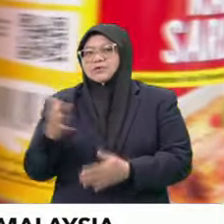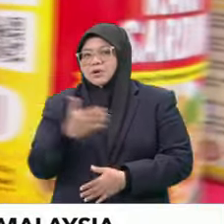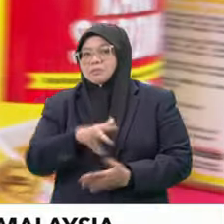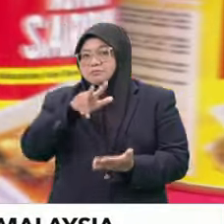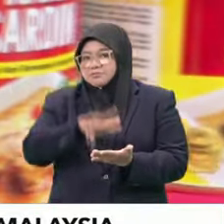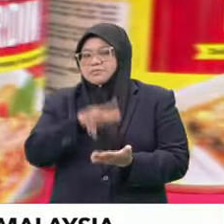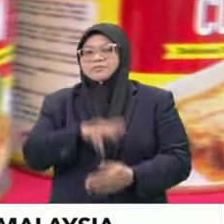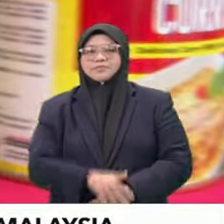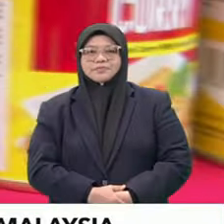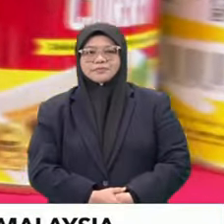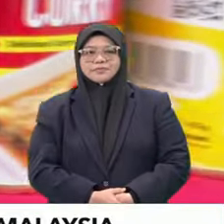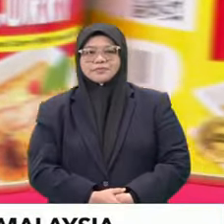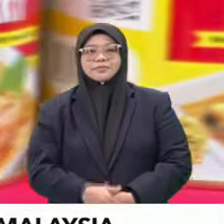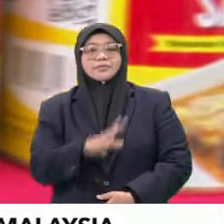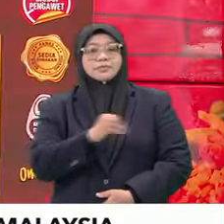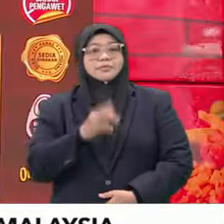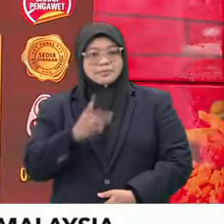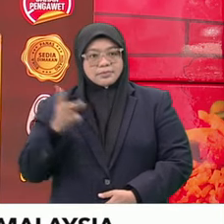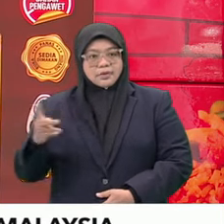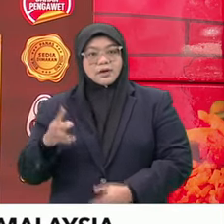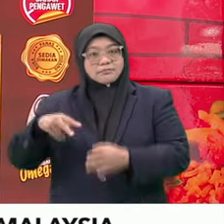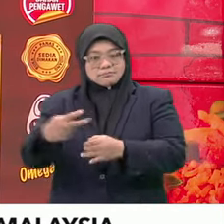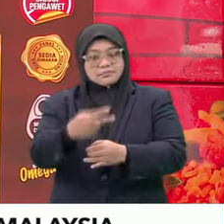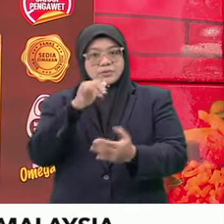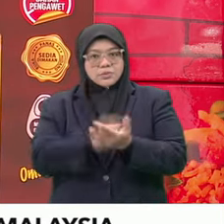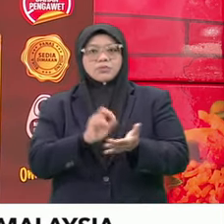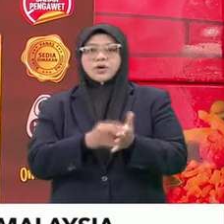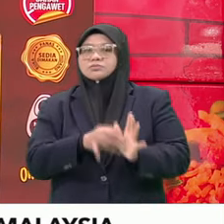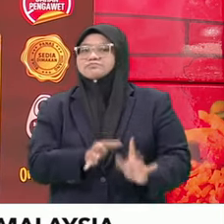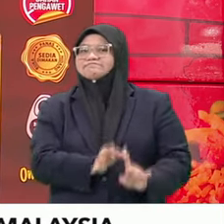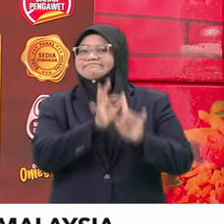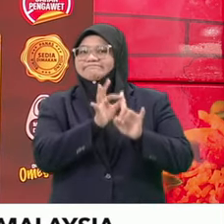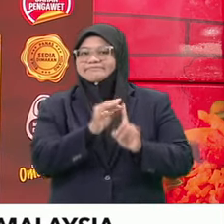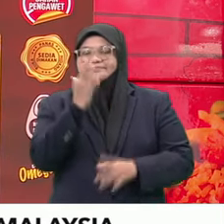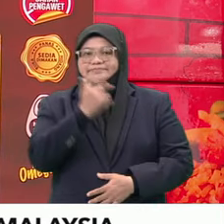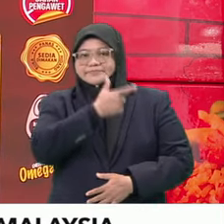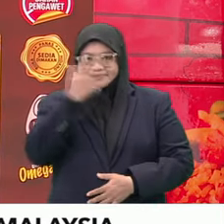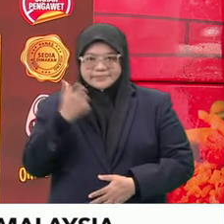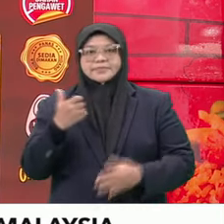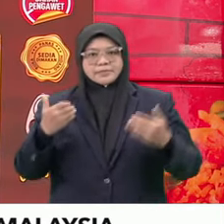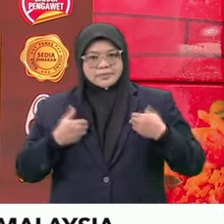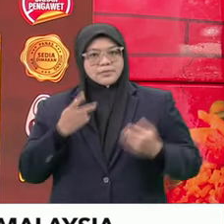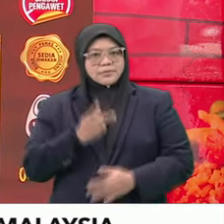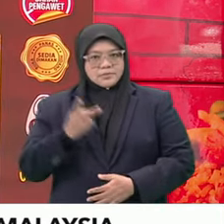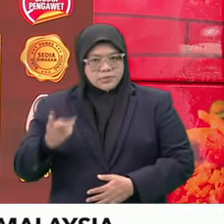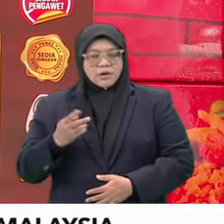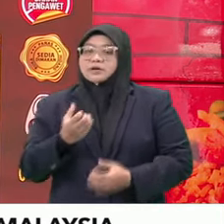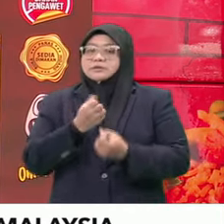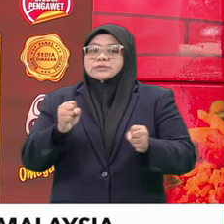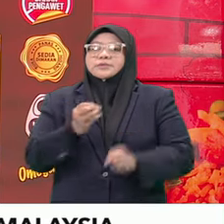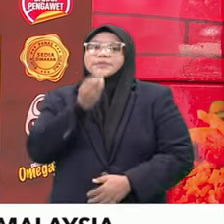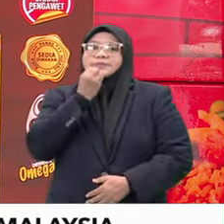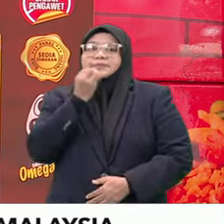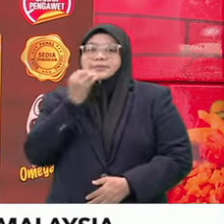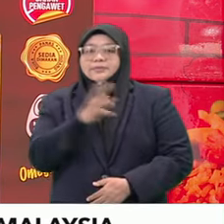terjamin. Produk kari sardin dalam tin ini merupakan satu produk unik kerana ianya produk yang sedia dimakan. Bukan